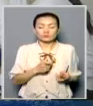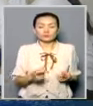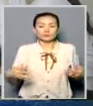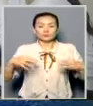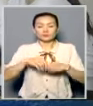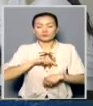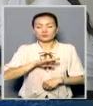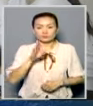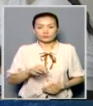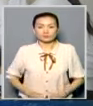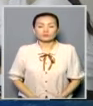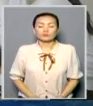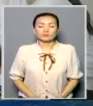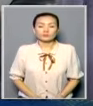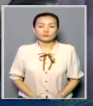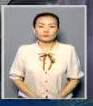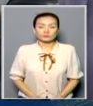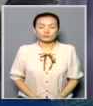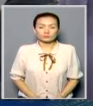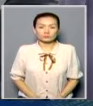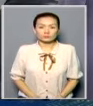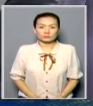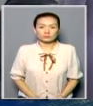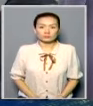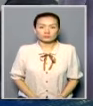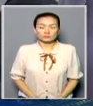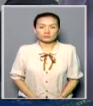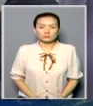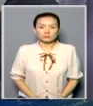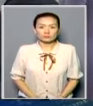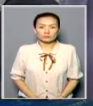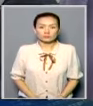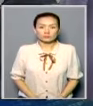бірігіп жұмыс істеуге шақырды. Ахан Иғлам, Равиль Ашығали, Тілек Қабылғұмаров, жаңалық қызметі.